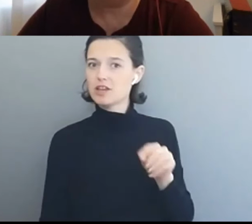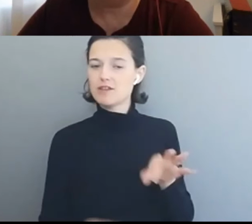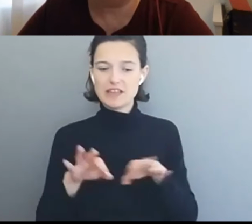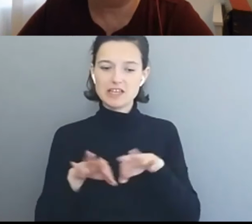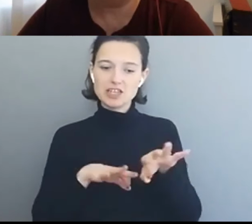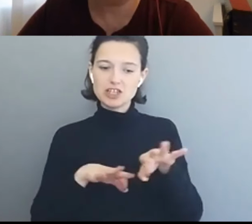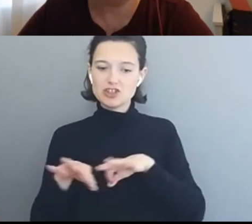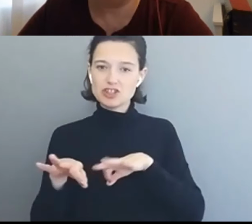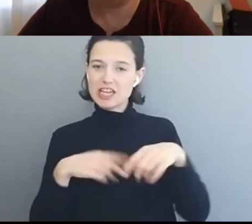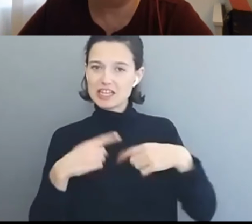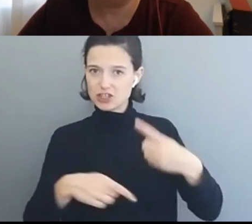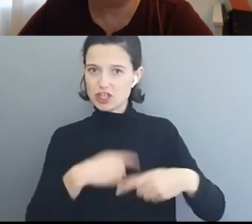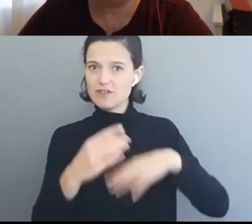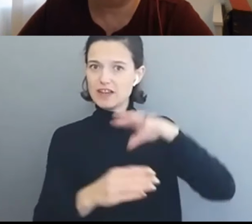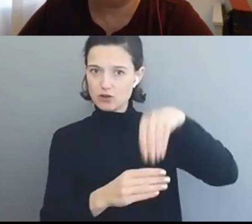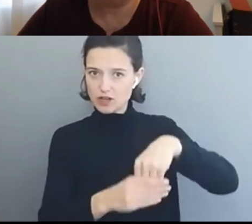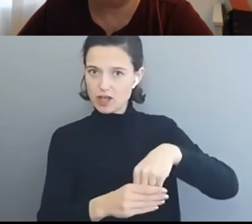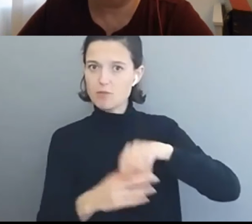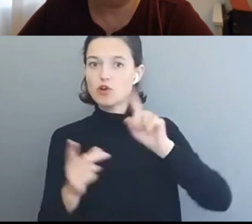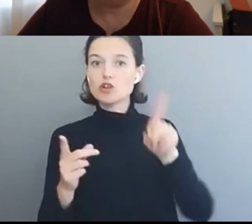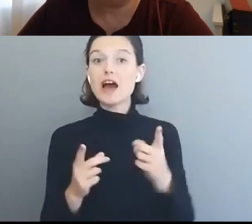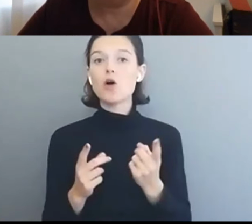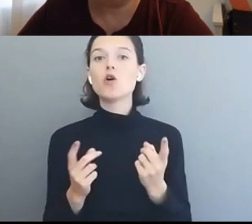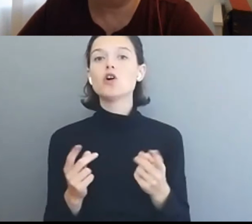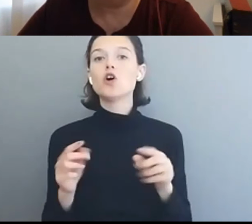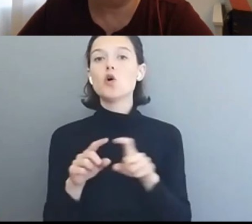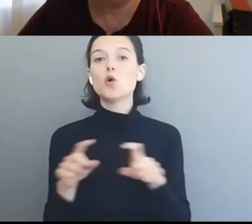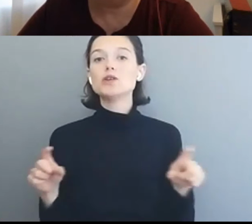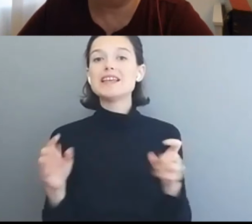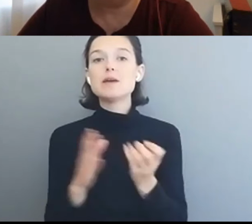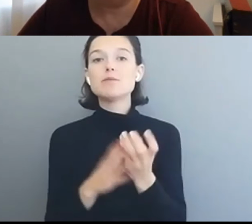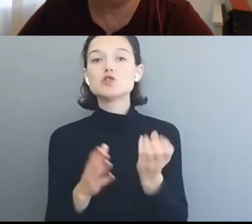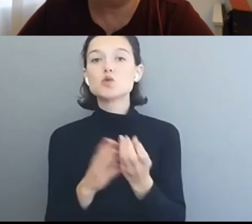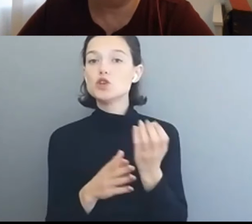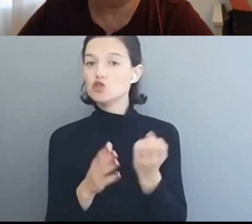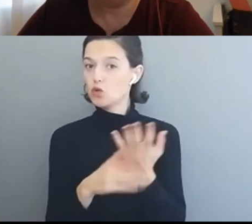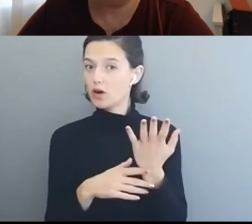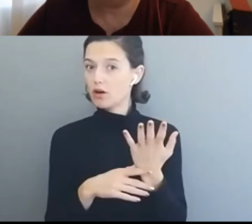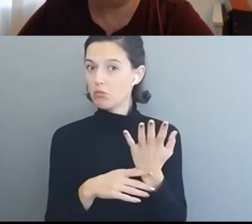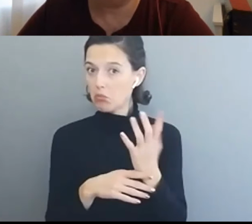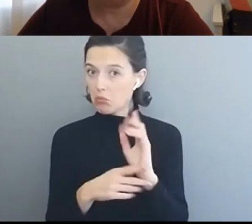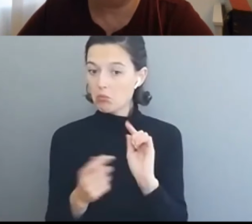Unternehmenskultur. Spürst du, sage ich, dass das wirklich schon geschieht?